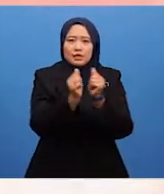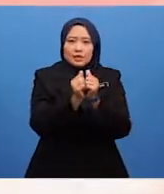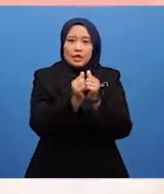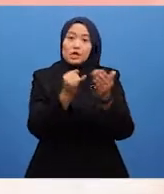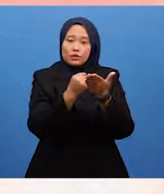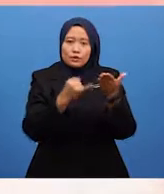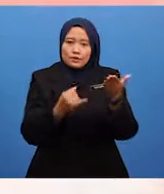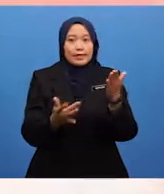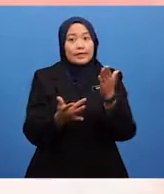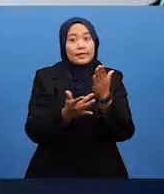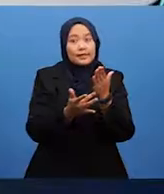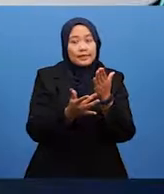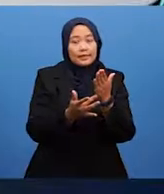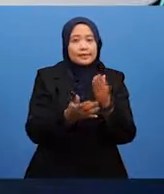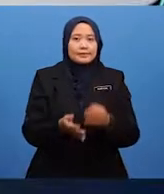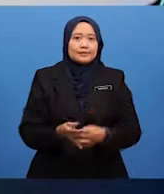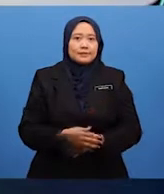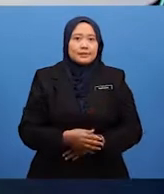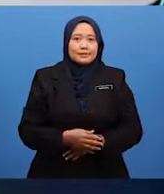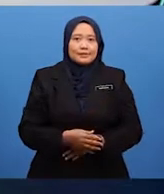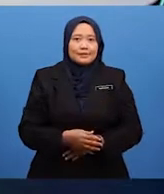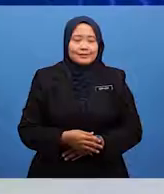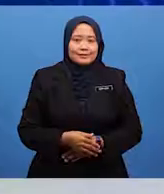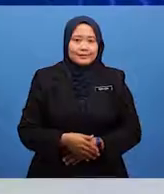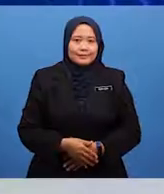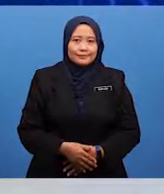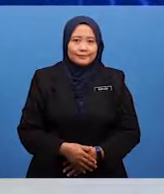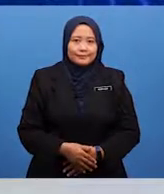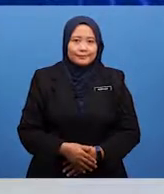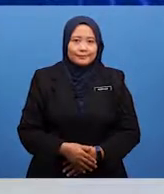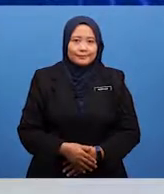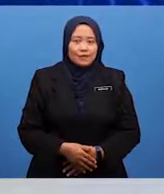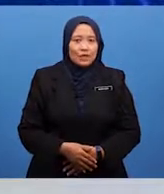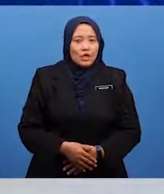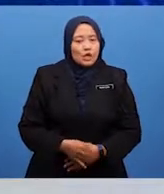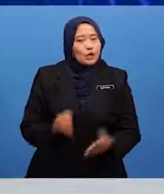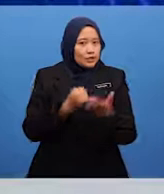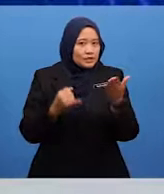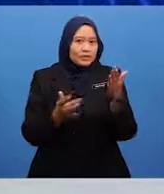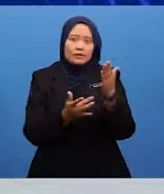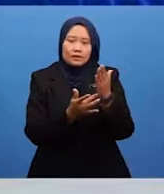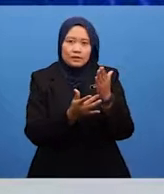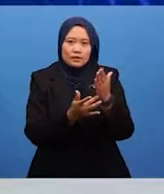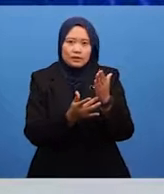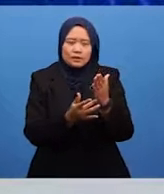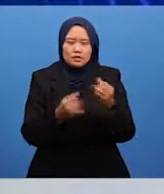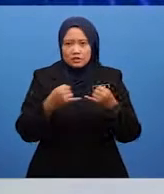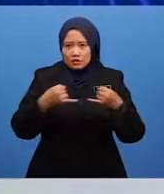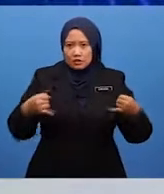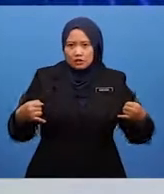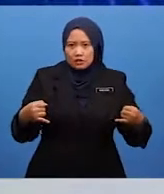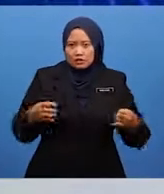dengan lukisan teknik itu lalu kita juga lukisan teknik ialah sejenis lukisan yang